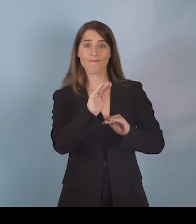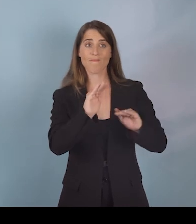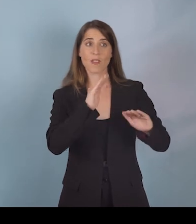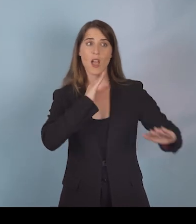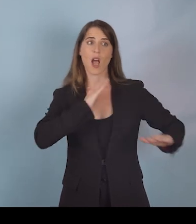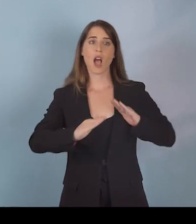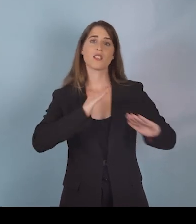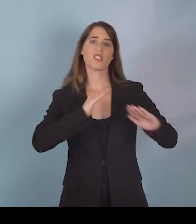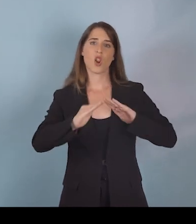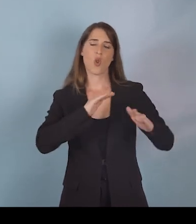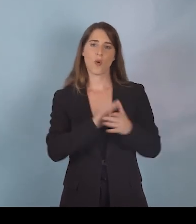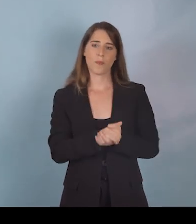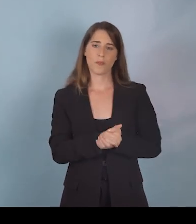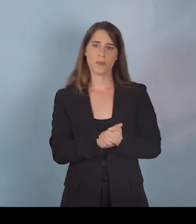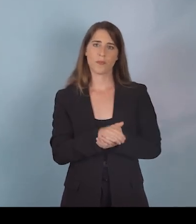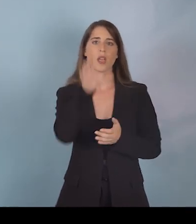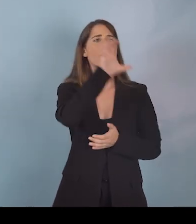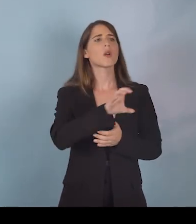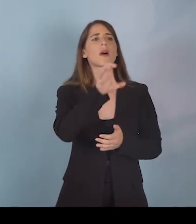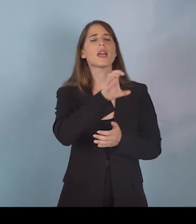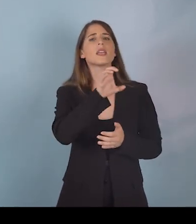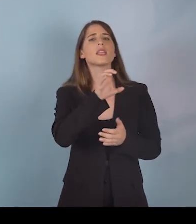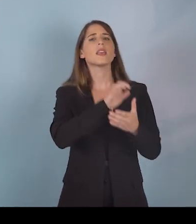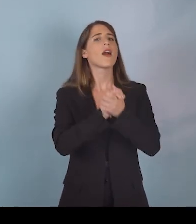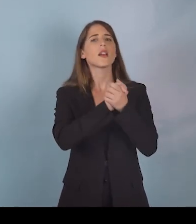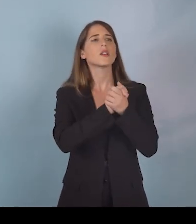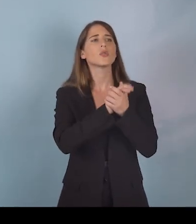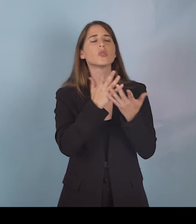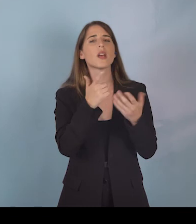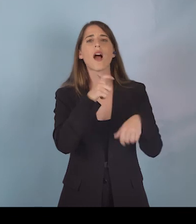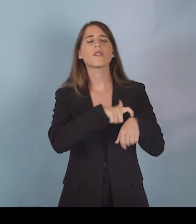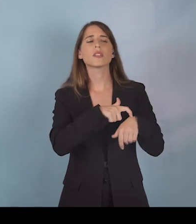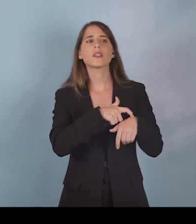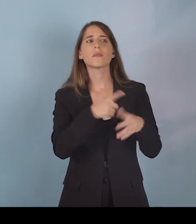Τι γίνεται σε επίπεδο Ευρωπαϊκής Ένωσης,